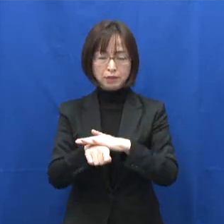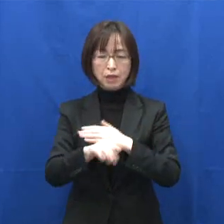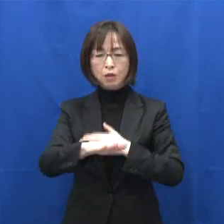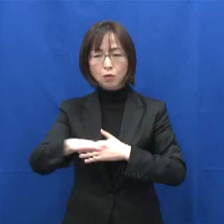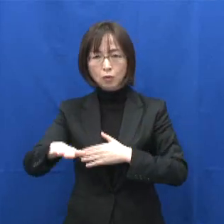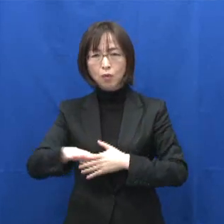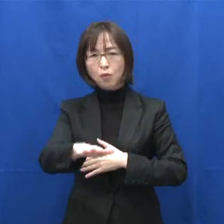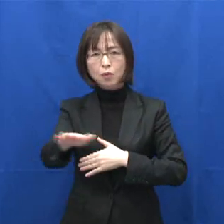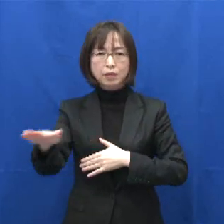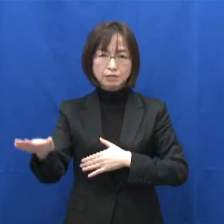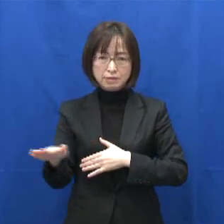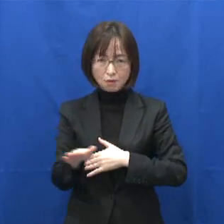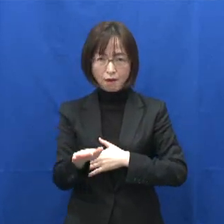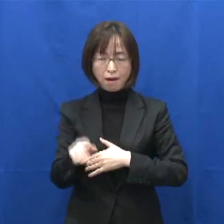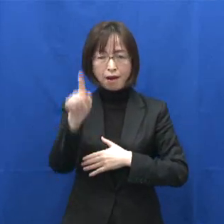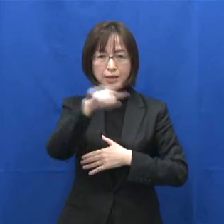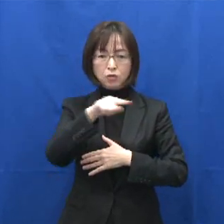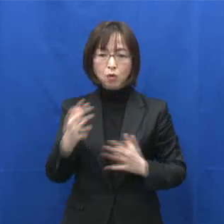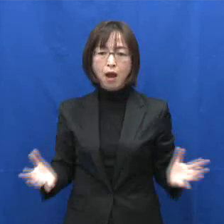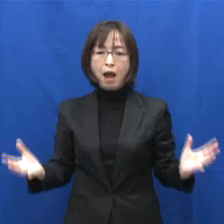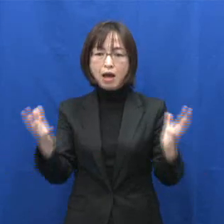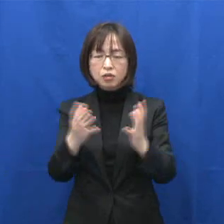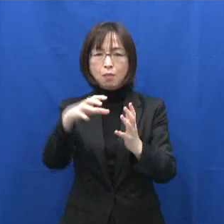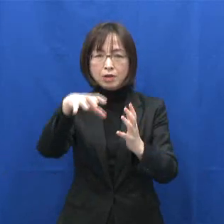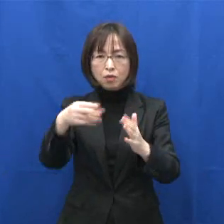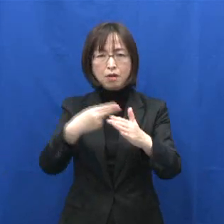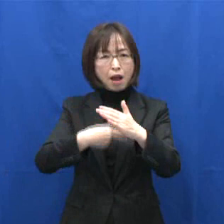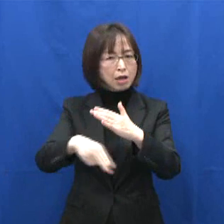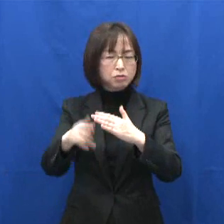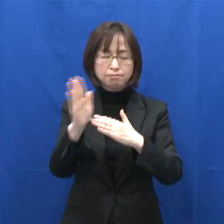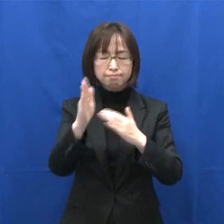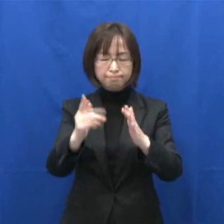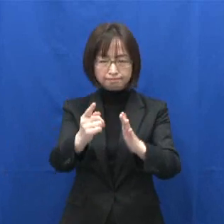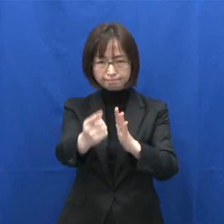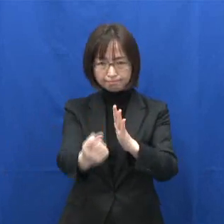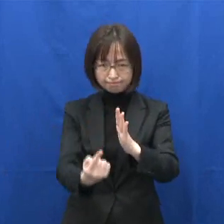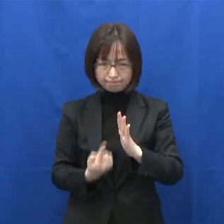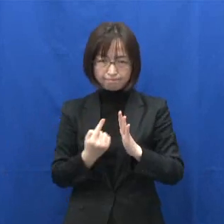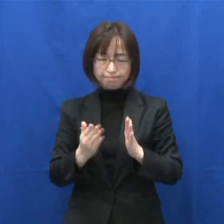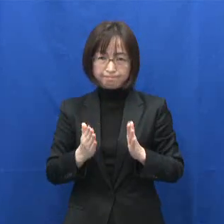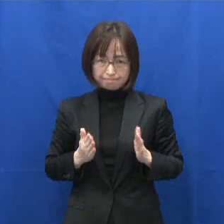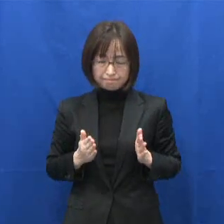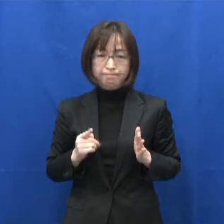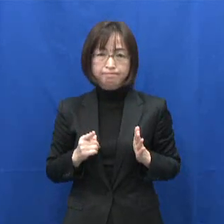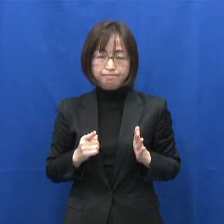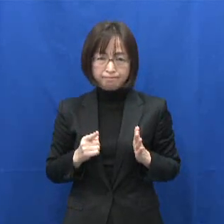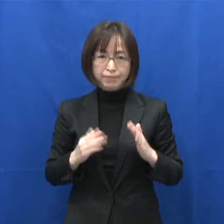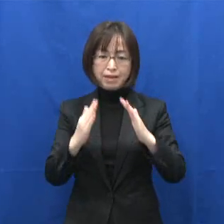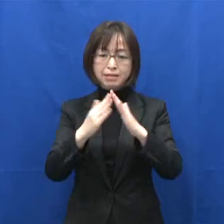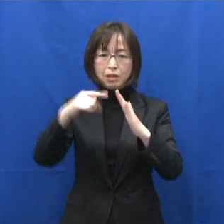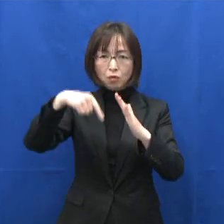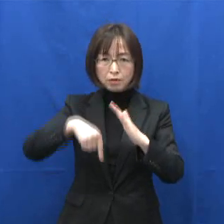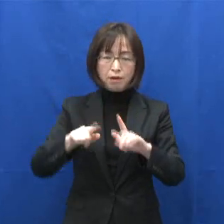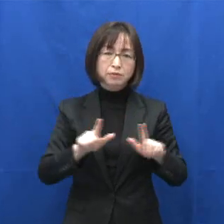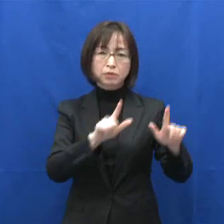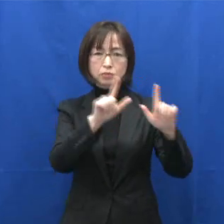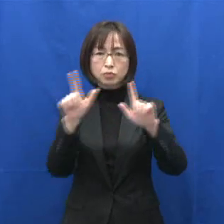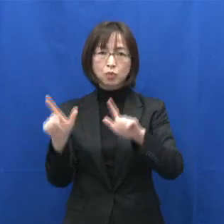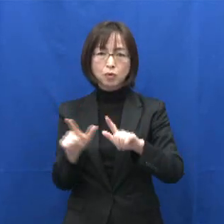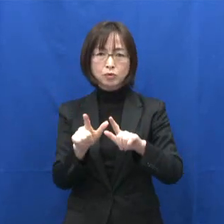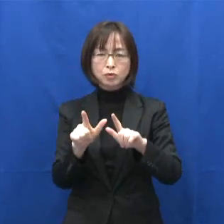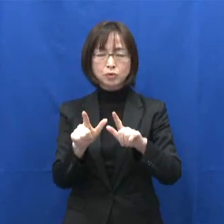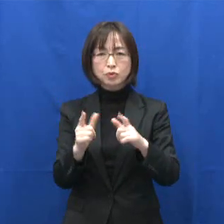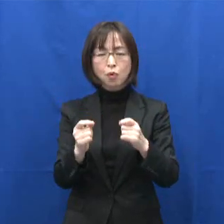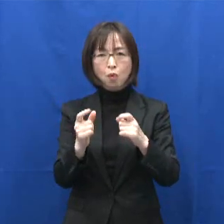には、人の集まる場所への外出を避けてもらって、まず基本的に自宅で過ごすように指